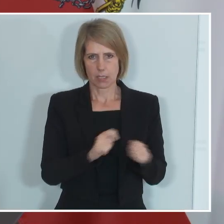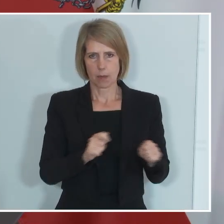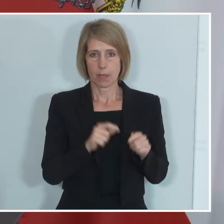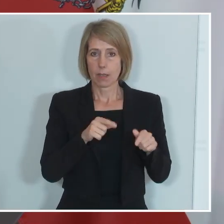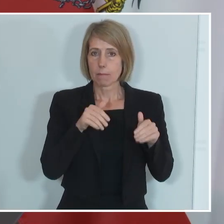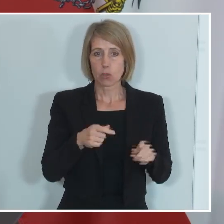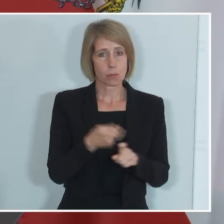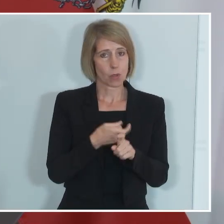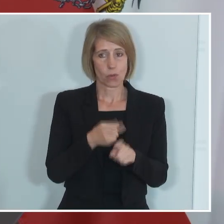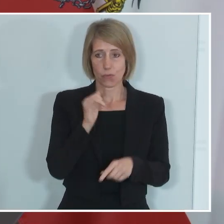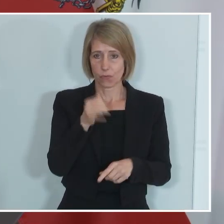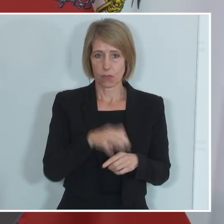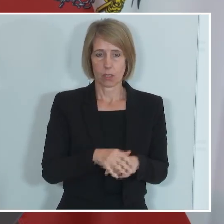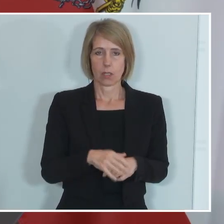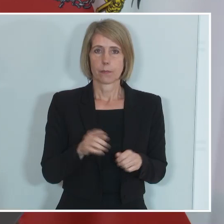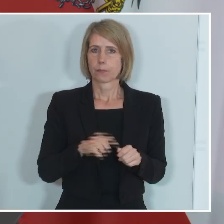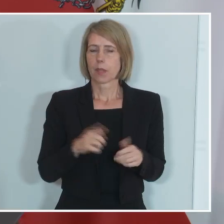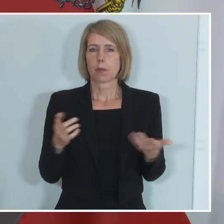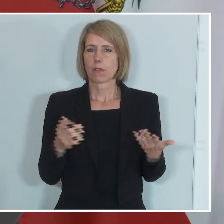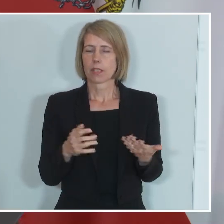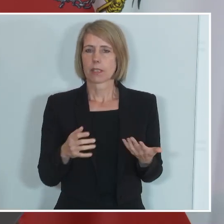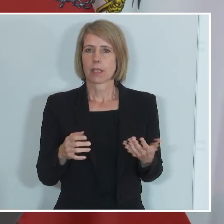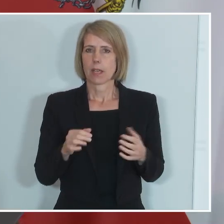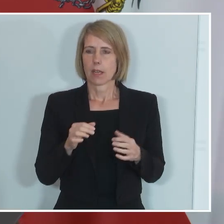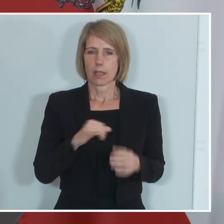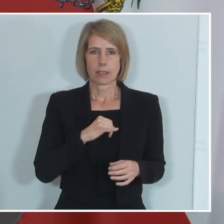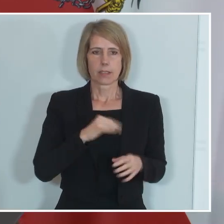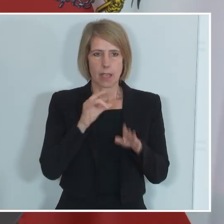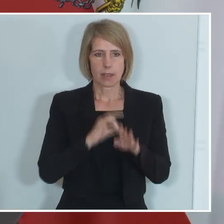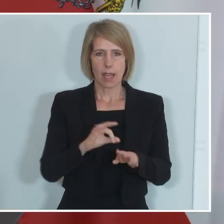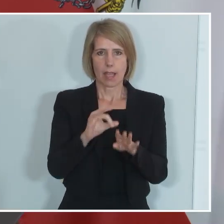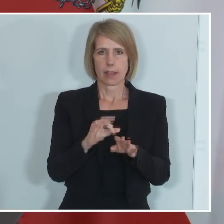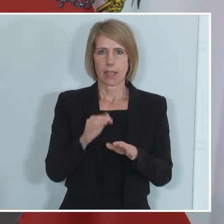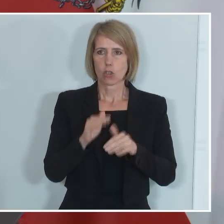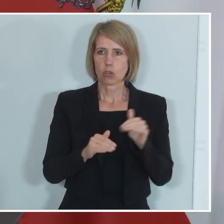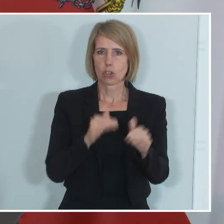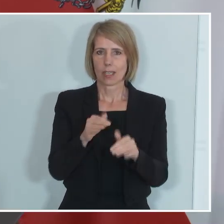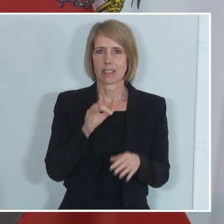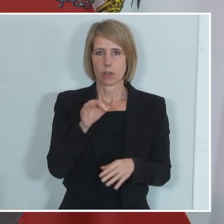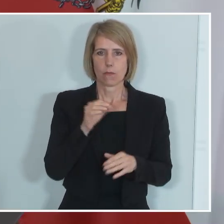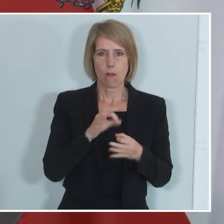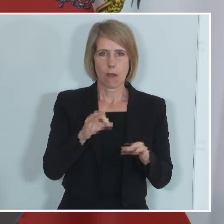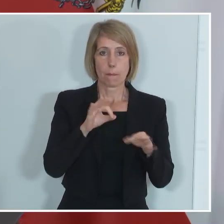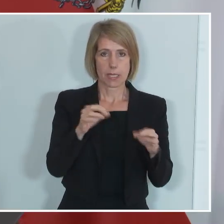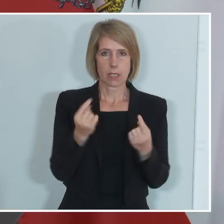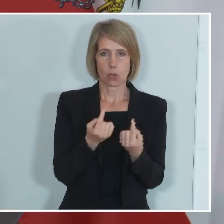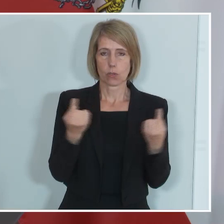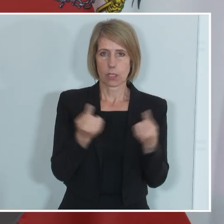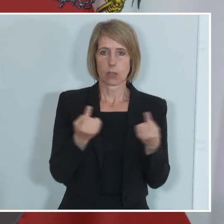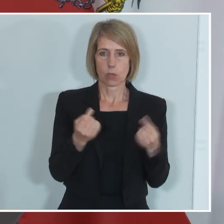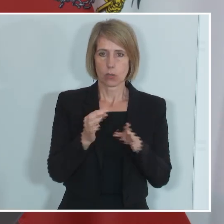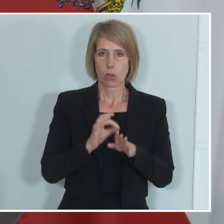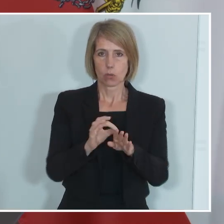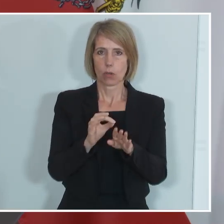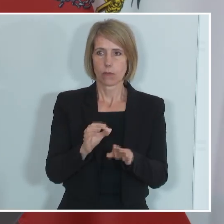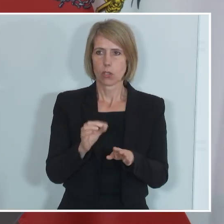immer interessant, wenn reflexartig bei der Einleitung von Schritten, um hier eine Verbesserung der Situation herbeizuführen,